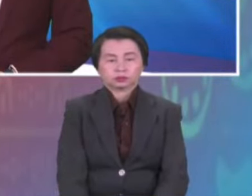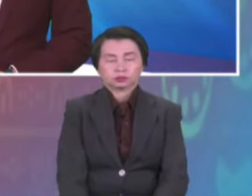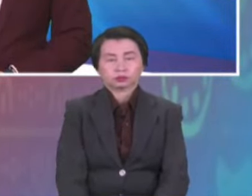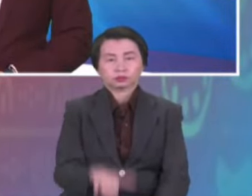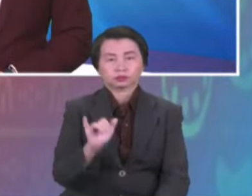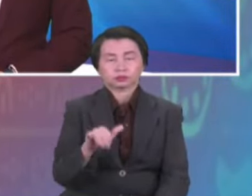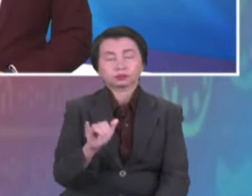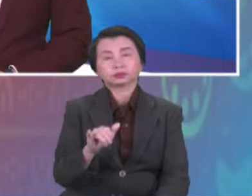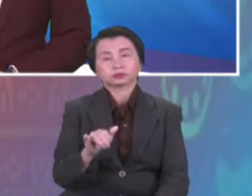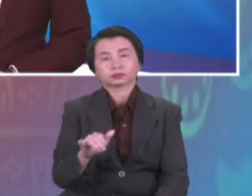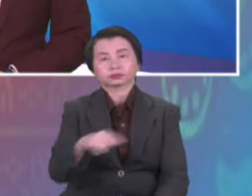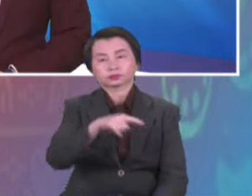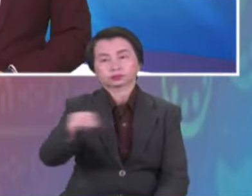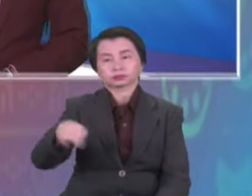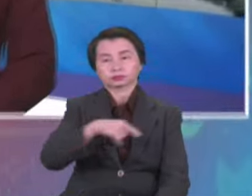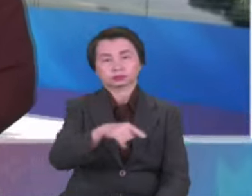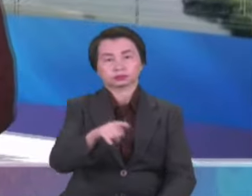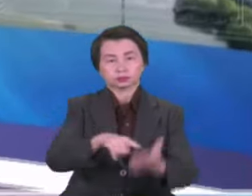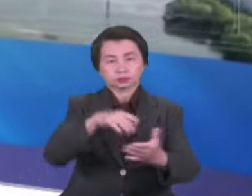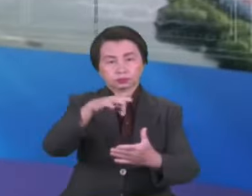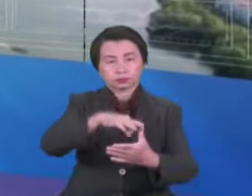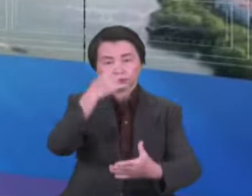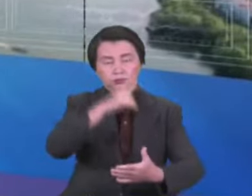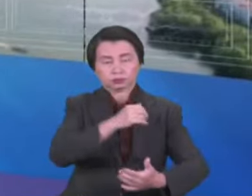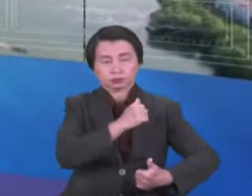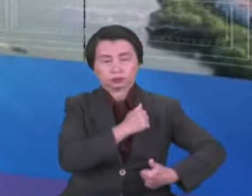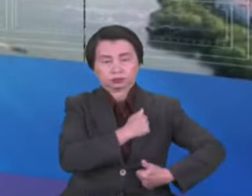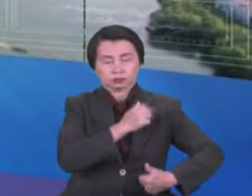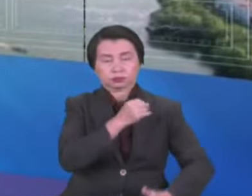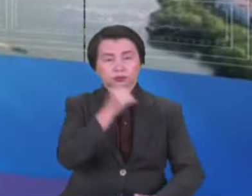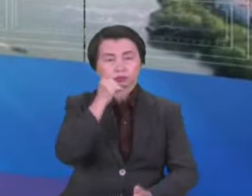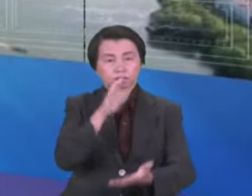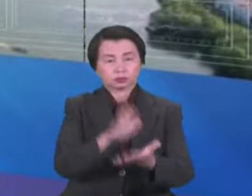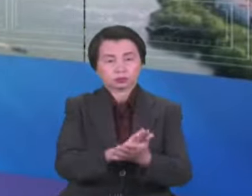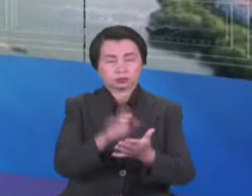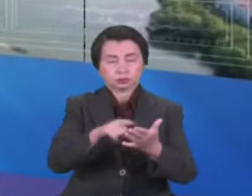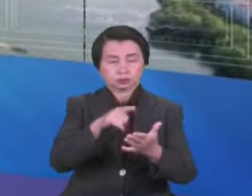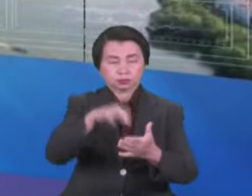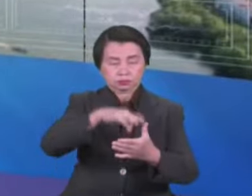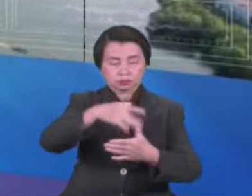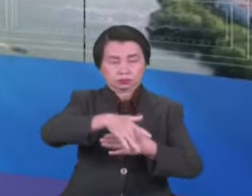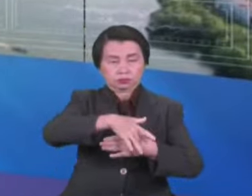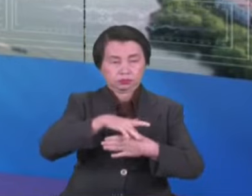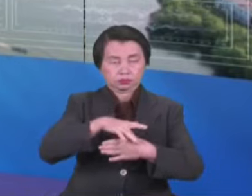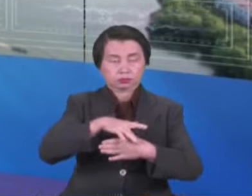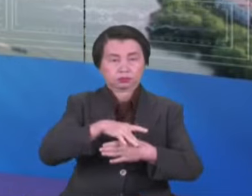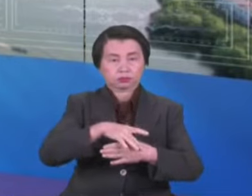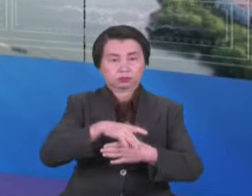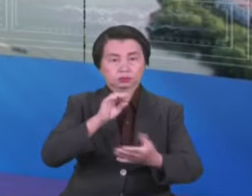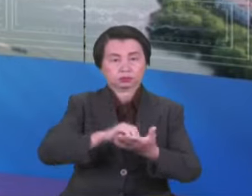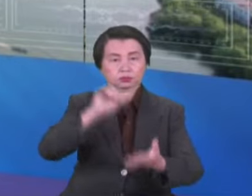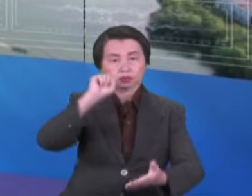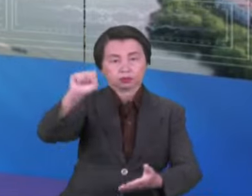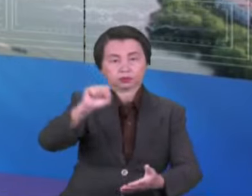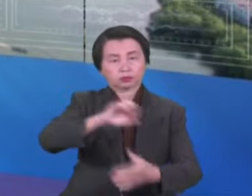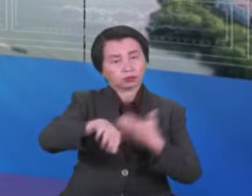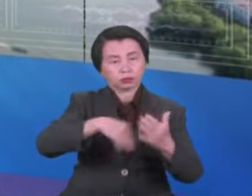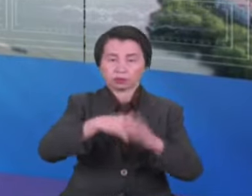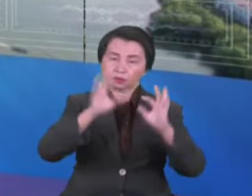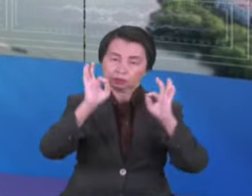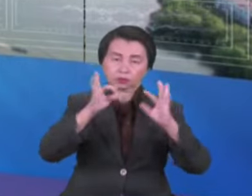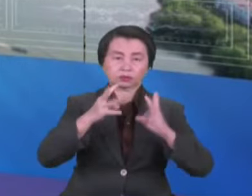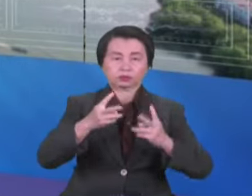Ya, sahih. Suasana pengundian awal untuk anggota keselamatan dan pasangan sempena Pilihan Raya Umum ke-15 PRU15 di Sabah berjalan